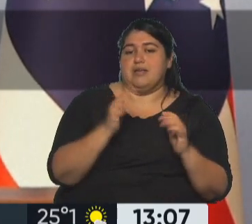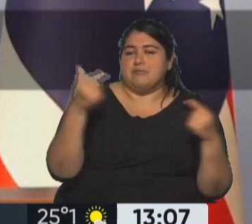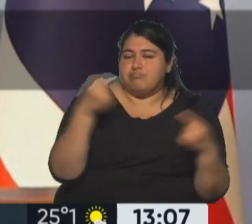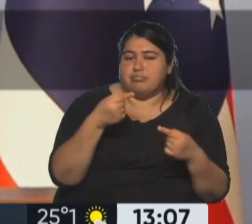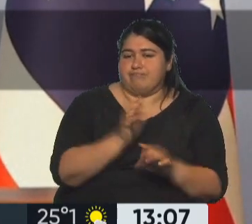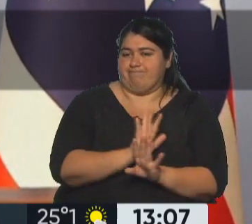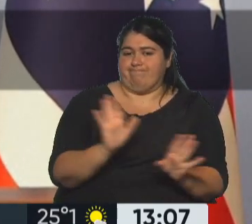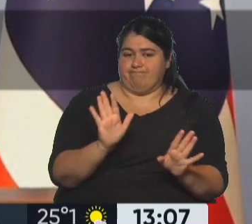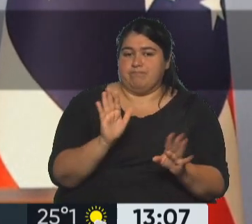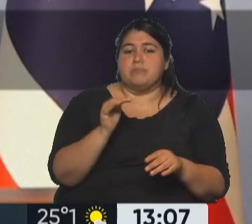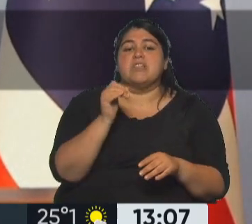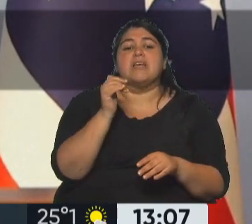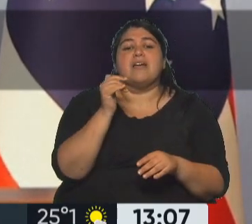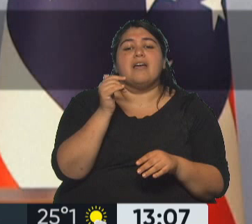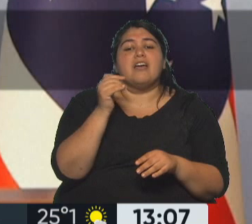right